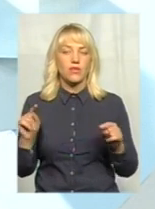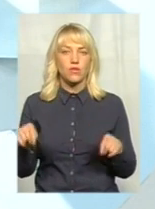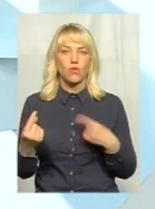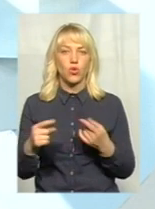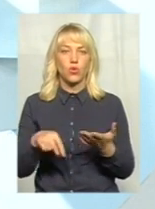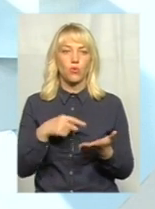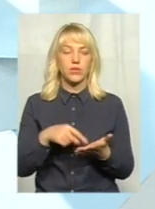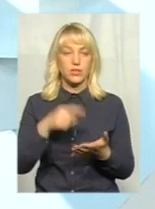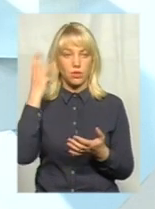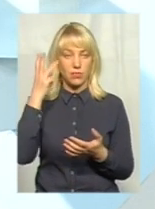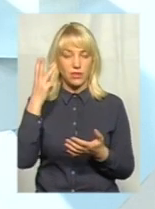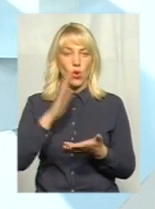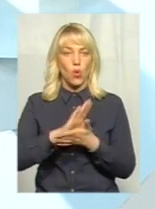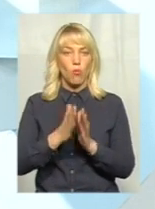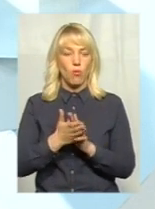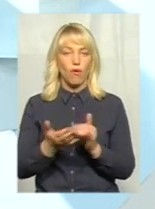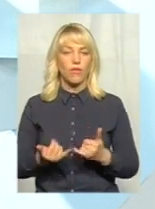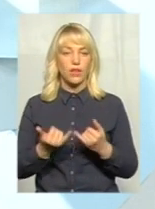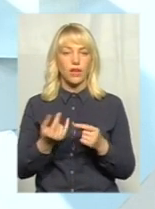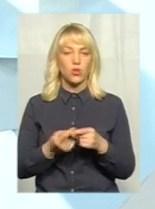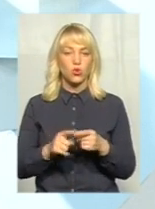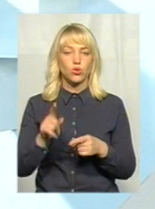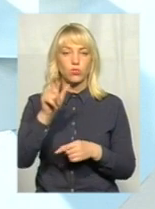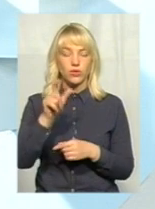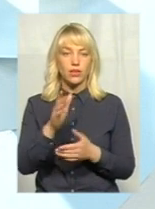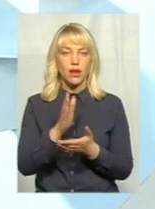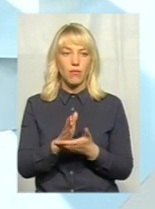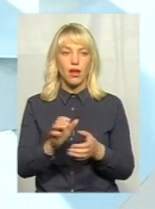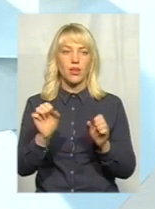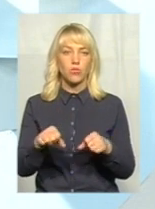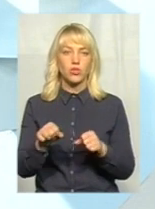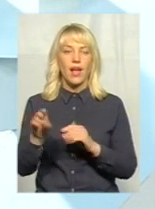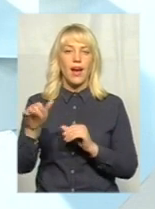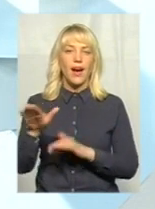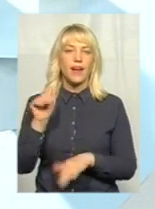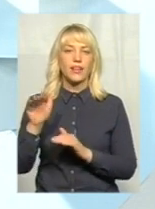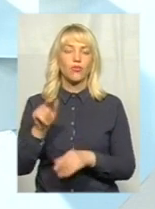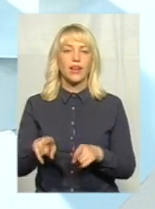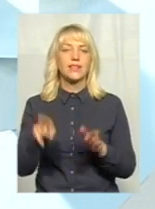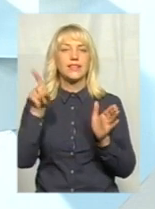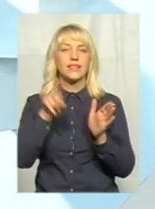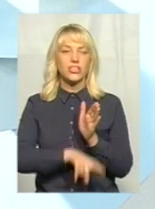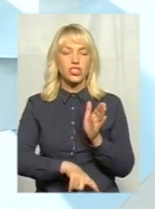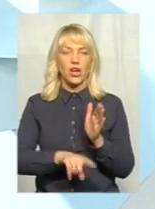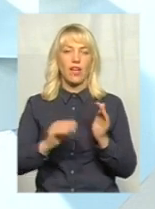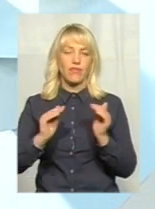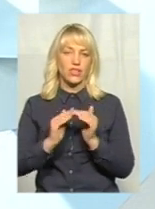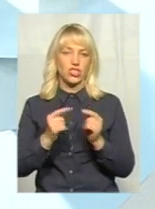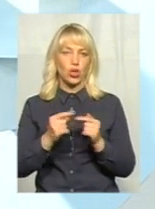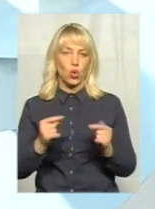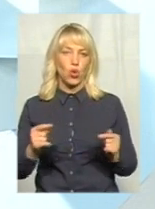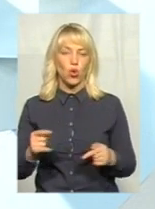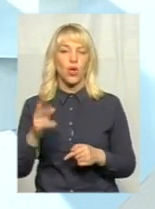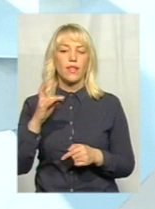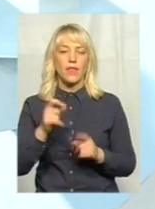Хмельницькому умов для того, щоб людина мала можливість знімати, орендувати дешеве якесь житло на період